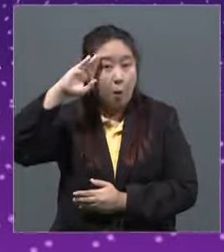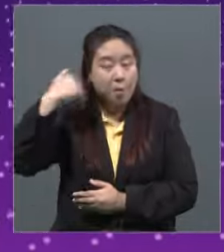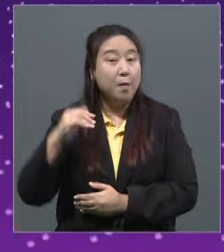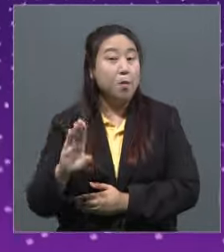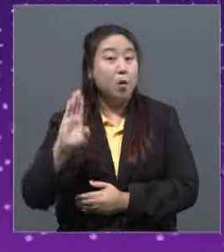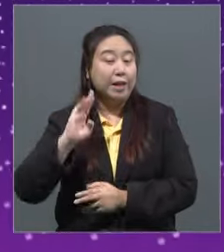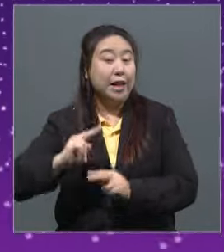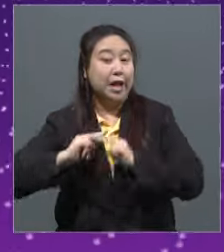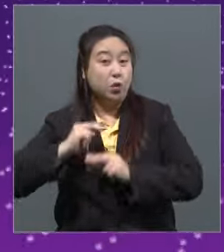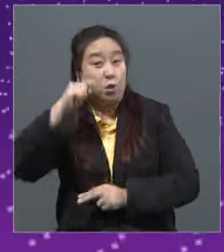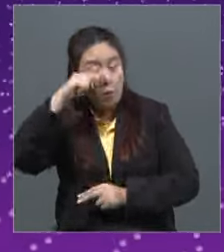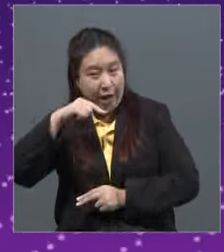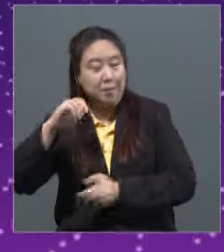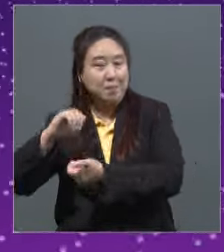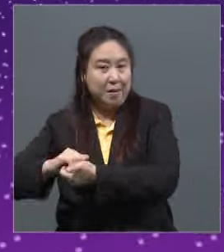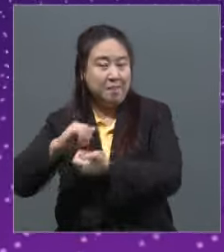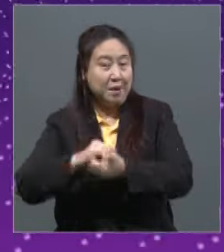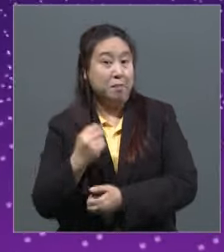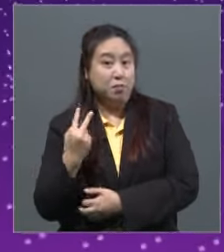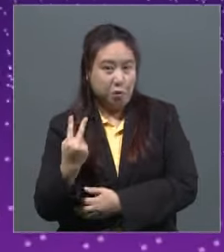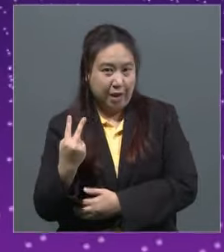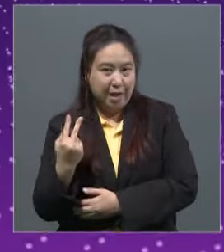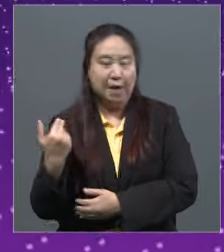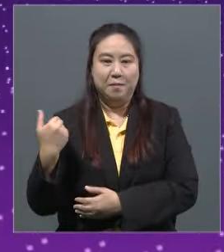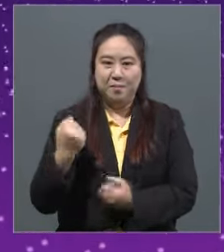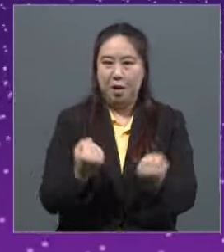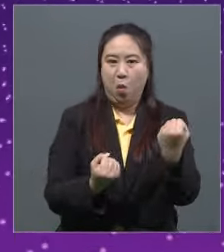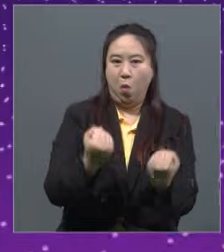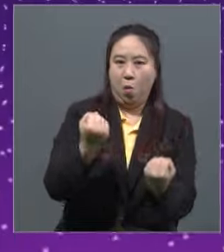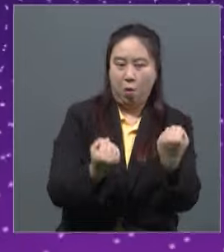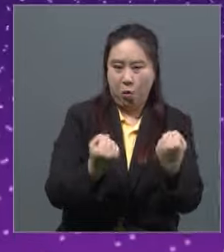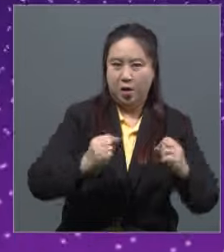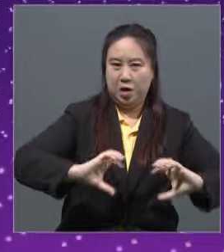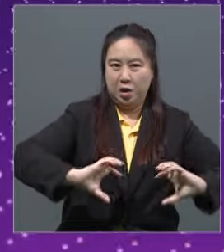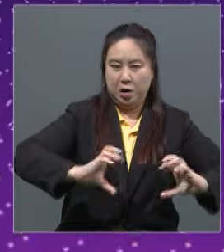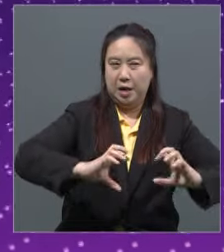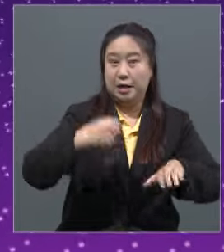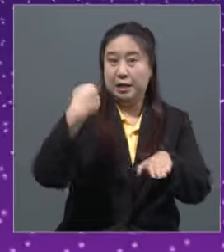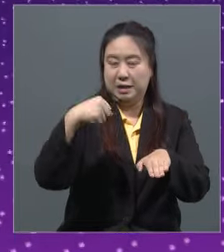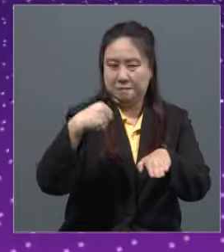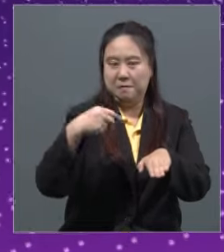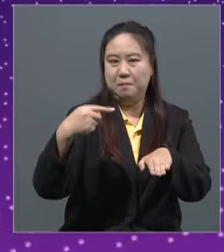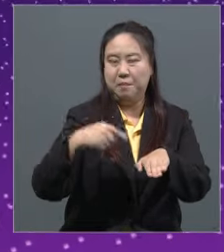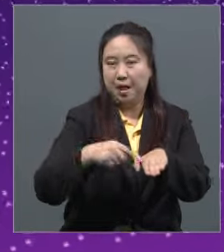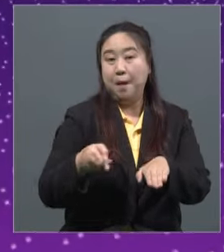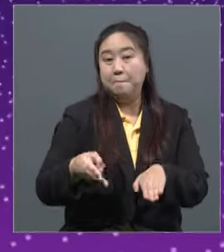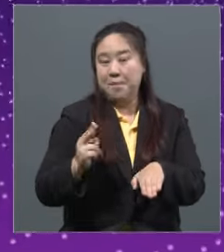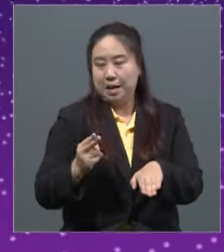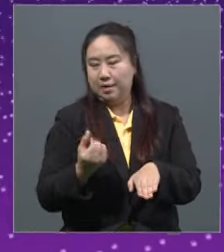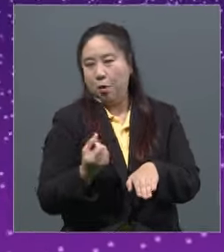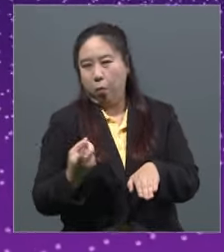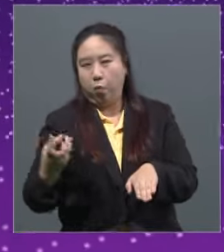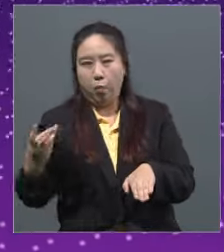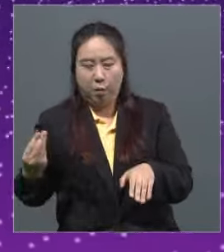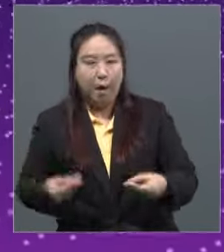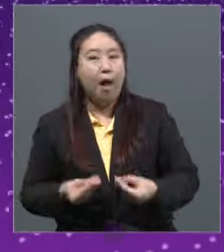สัญชาติไทยส่งมอบยานเกราะล้อยาง 10คันแล้วก็อาวุธปืนสั้น 230กระบอกให้กับสำนักงานตำรวจแห่ง